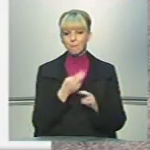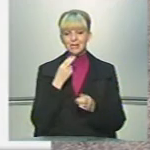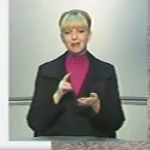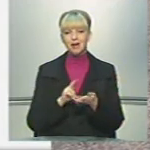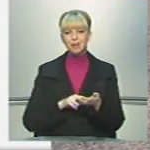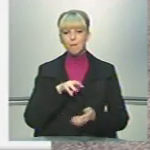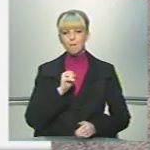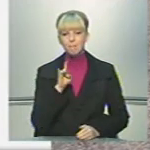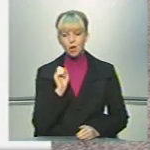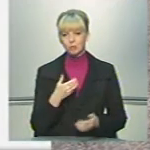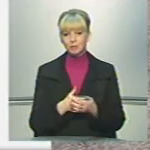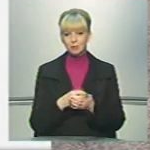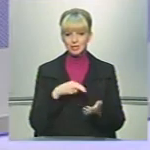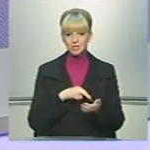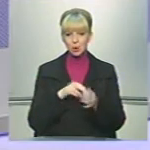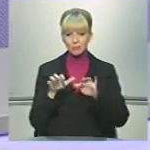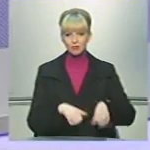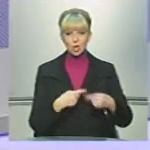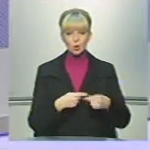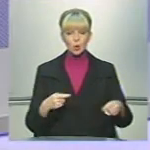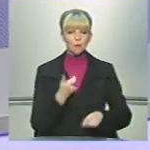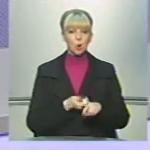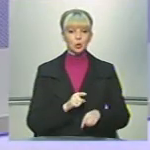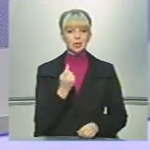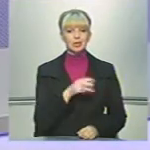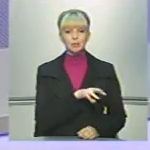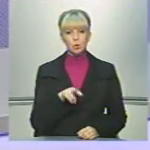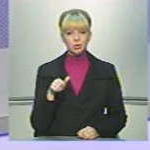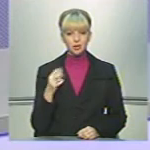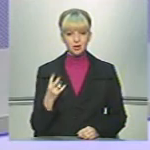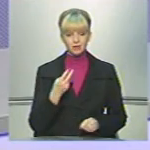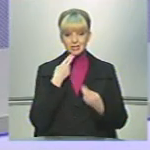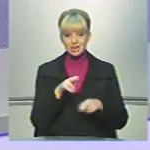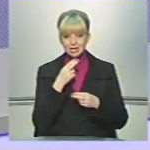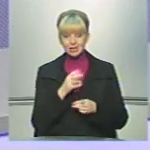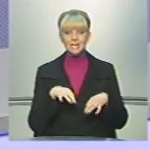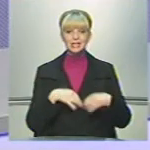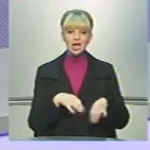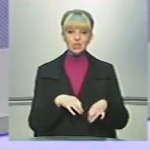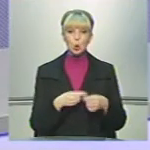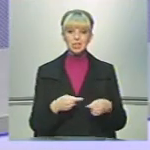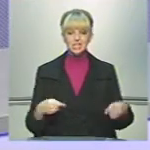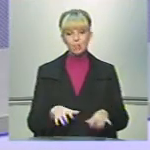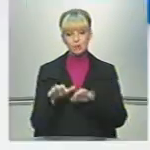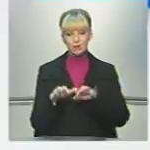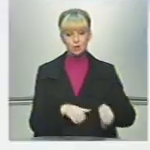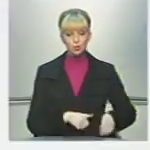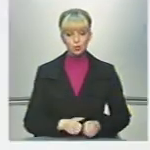акцизних марок. Приблизна вартість вилученого товару – понад 1 мільйон гривень. Цигарки та транспортний засіб